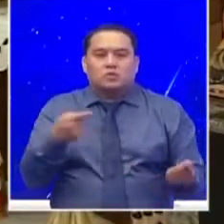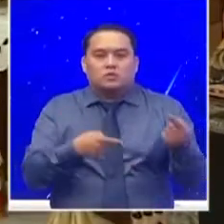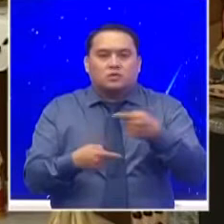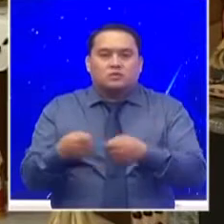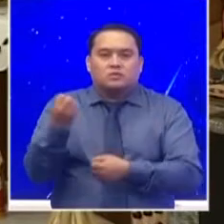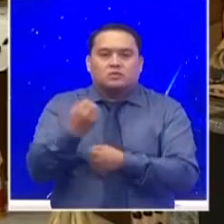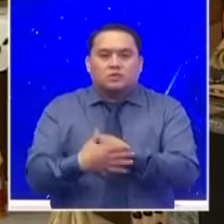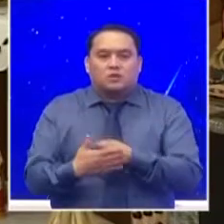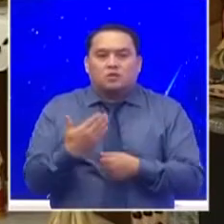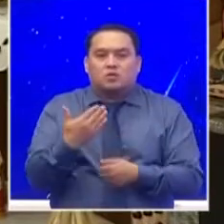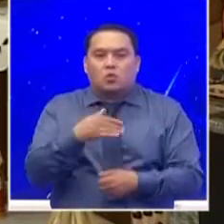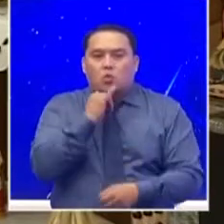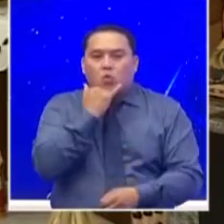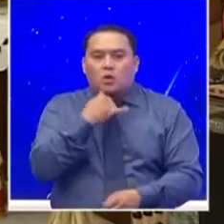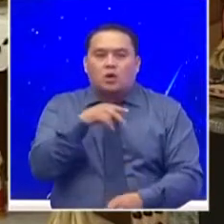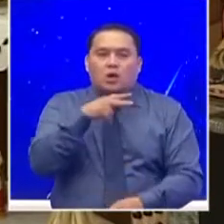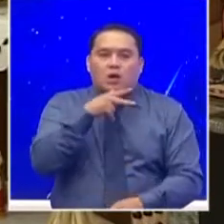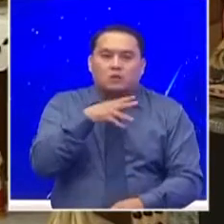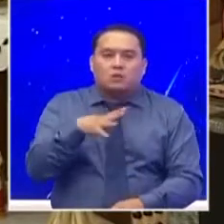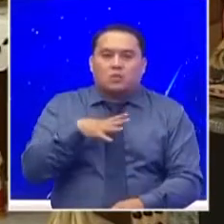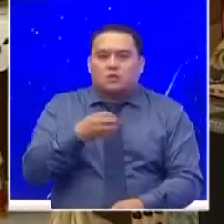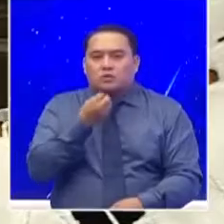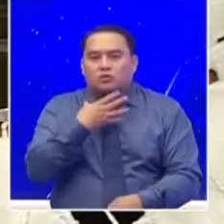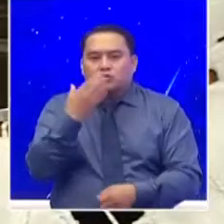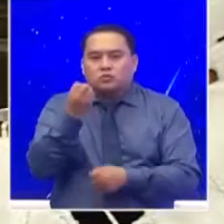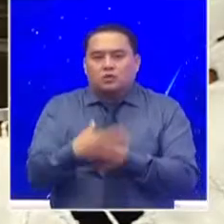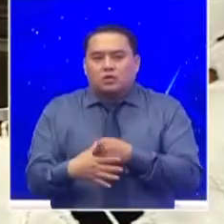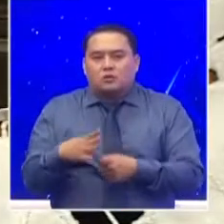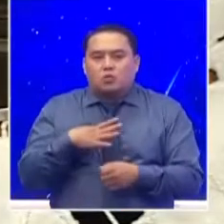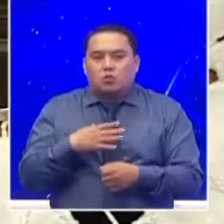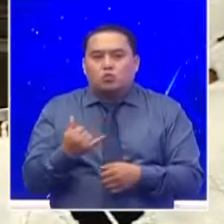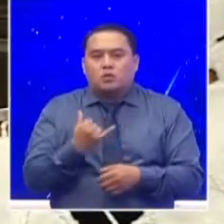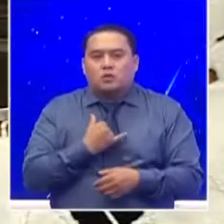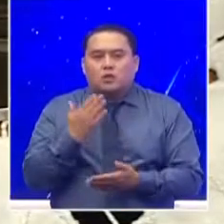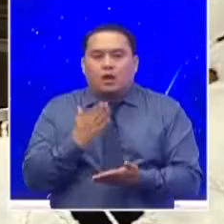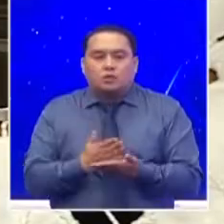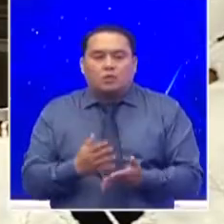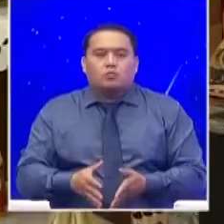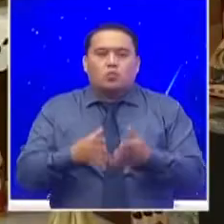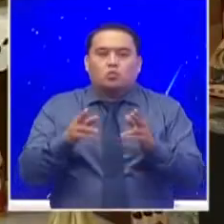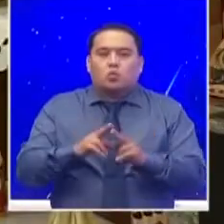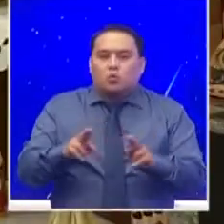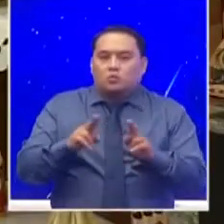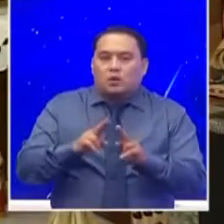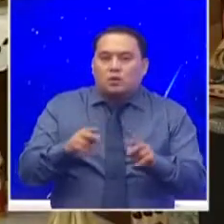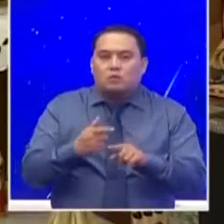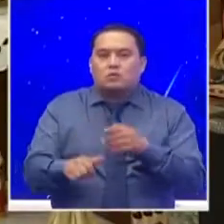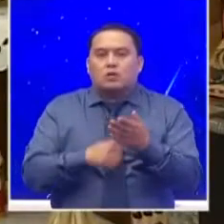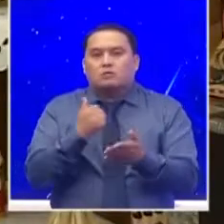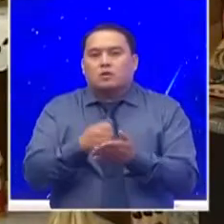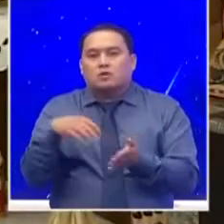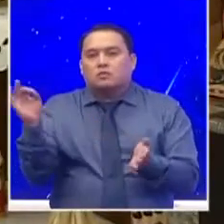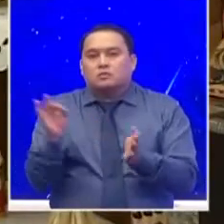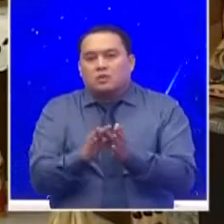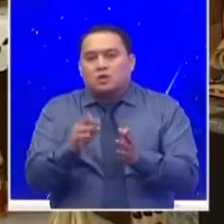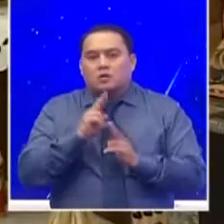национальной культуры, вот с уйгурским, корейский у нас был очень хороший центр. В центре в основном больше всего работают учителей, потому что главная задача – это